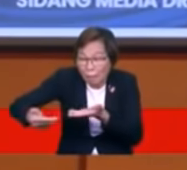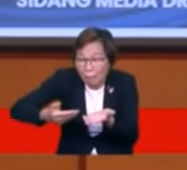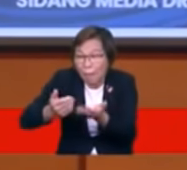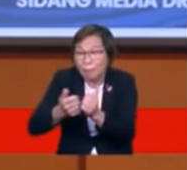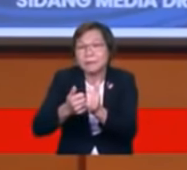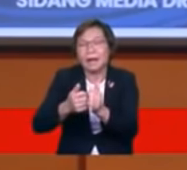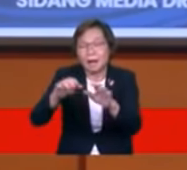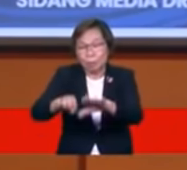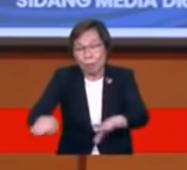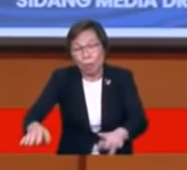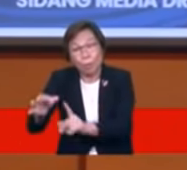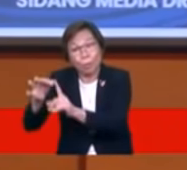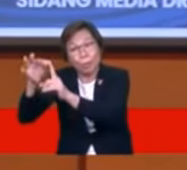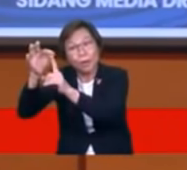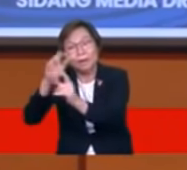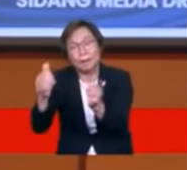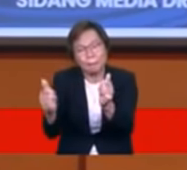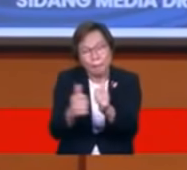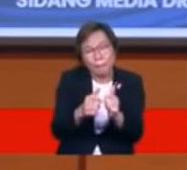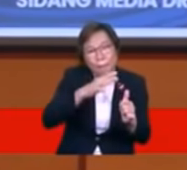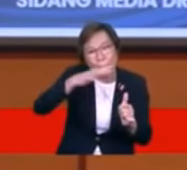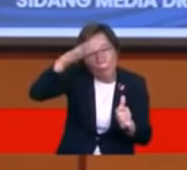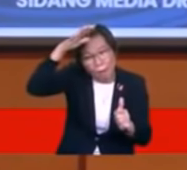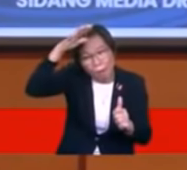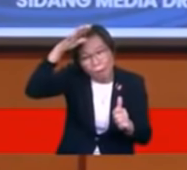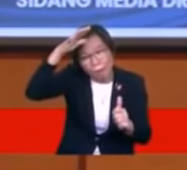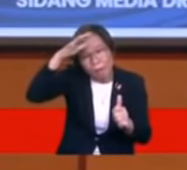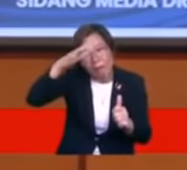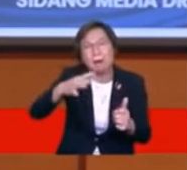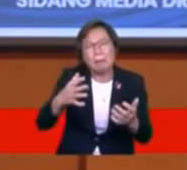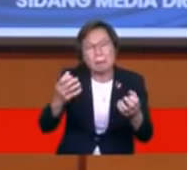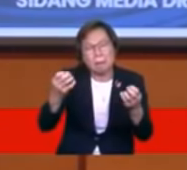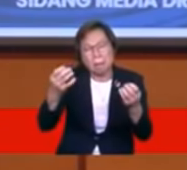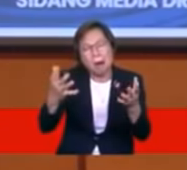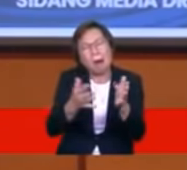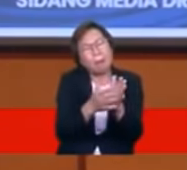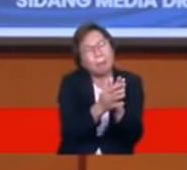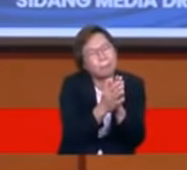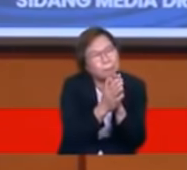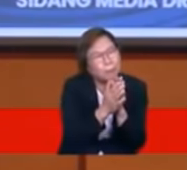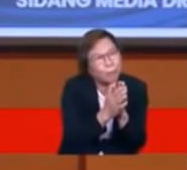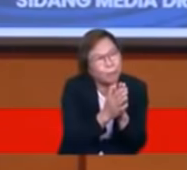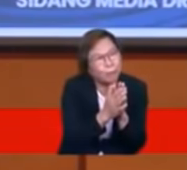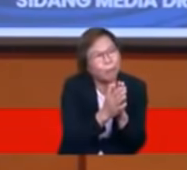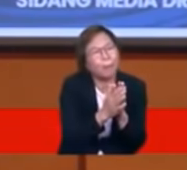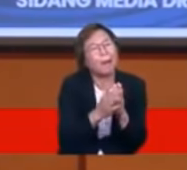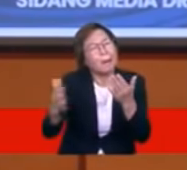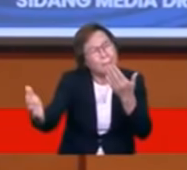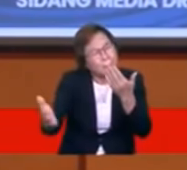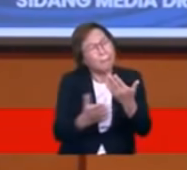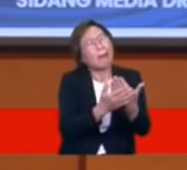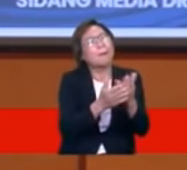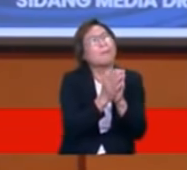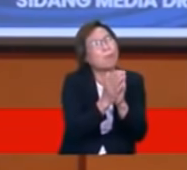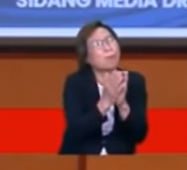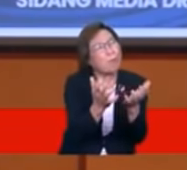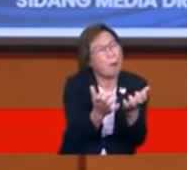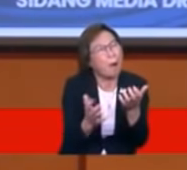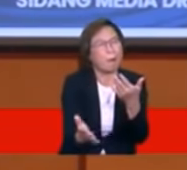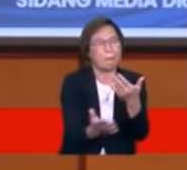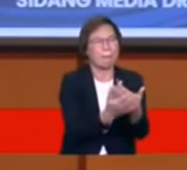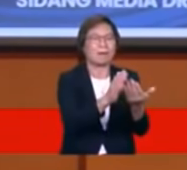dan juga bersama dengan ibu Bapa mereka ramai yang memohon agar mereka dapat kembali ke sekolah